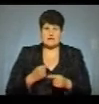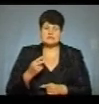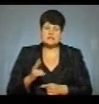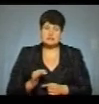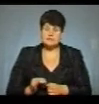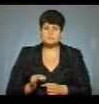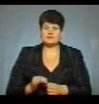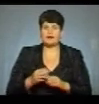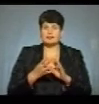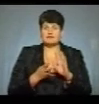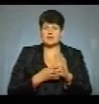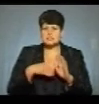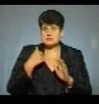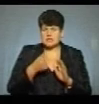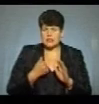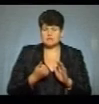2019 рік